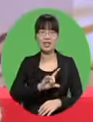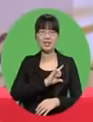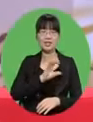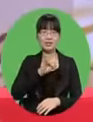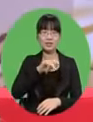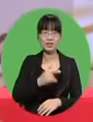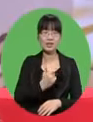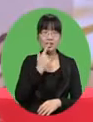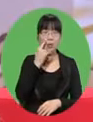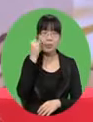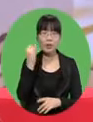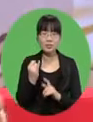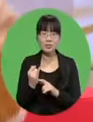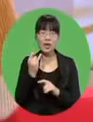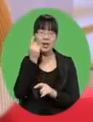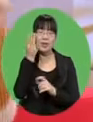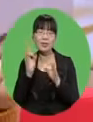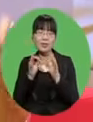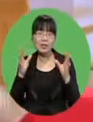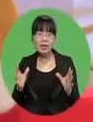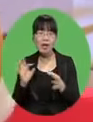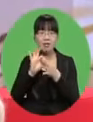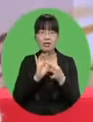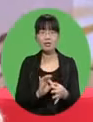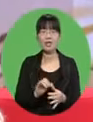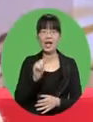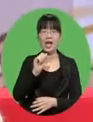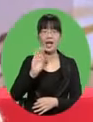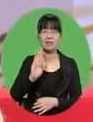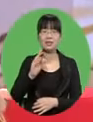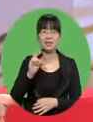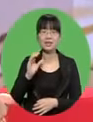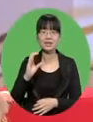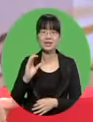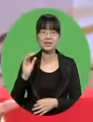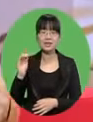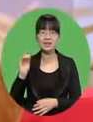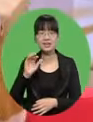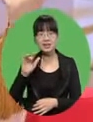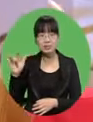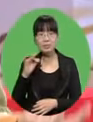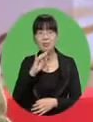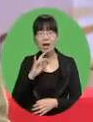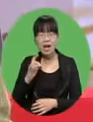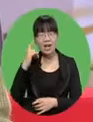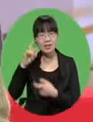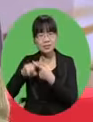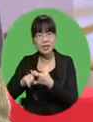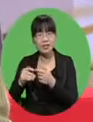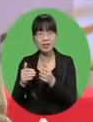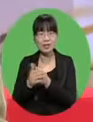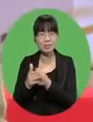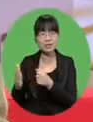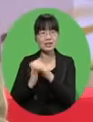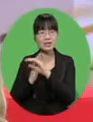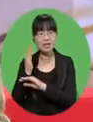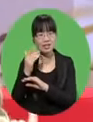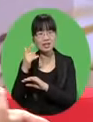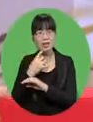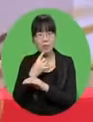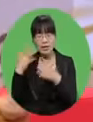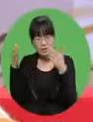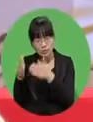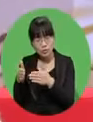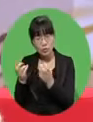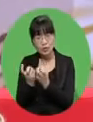우리는 몇 개월 동안 아이가 그냥 계속 이렇게 알파벳에만 너무나 집중하고 있다 보니 이게 혹시 어떤 집착으로 갈지 걱정도 또 되시고요.